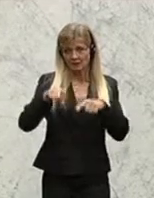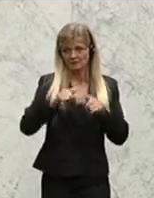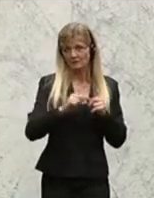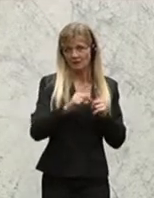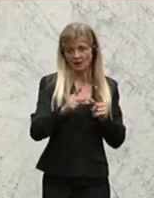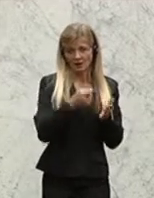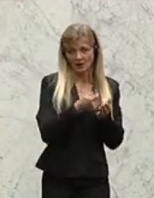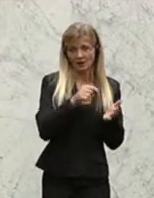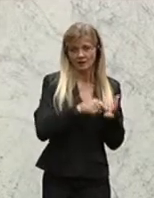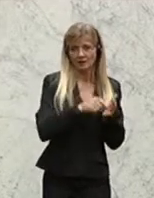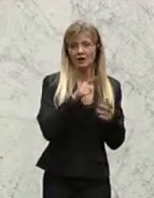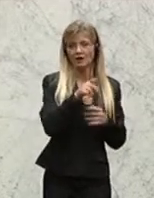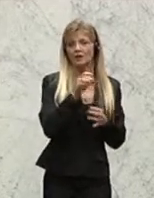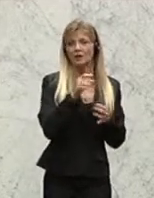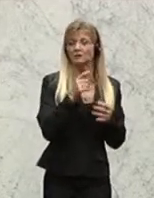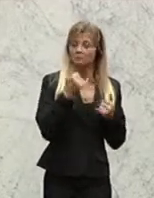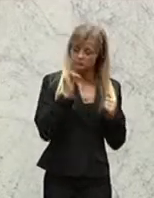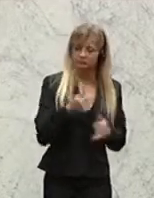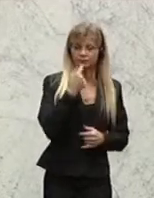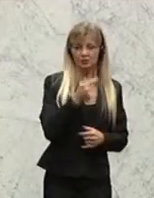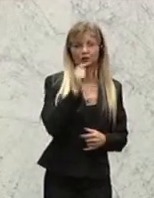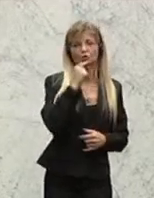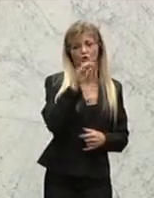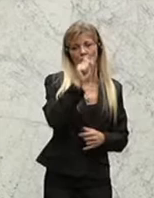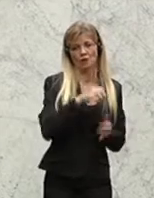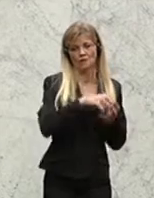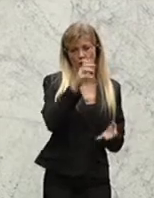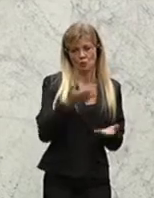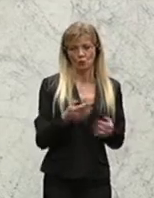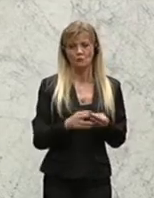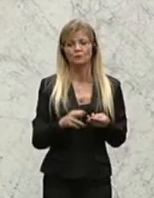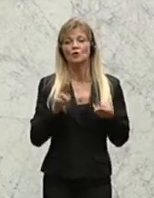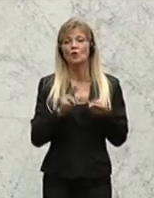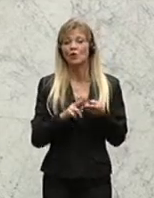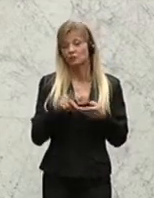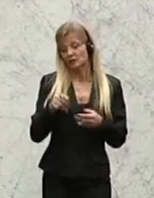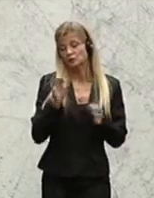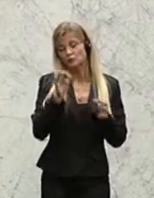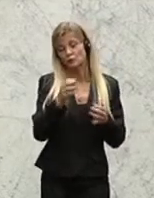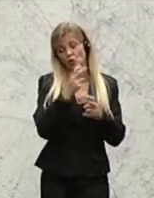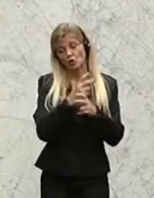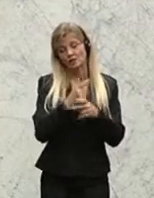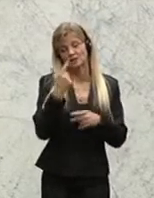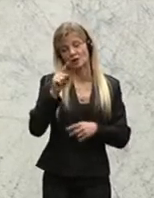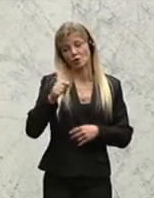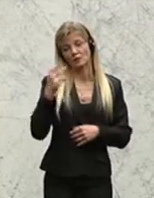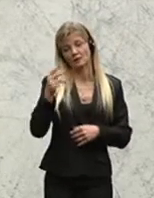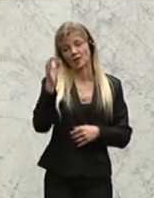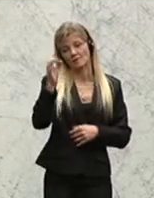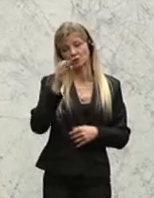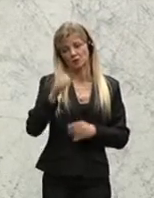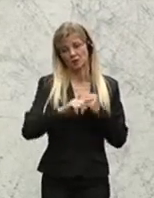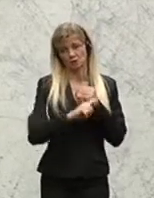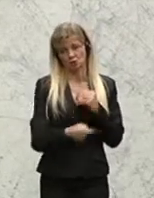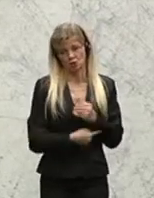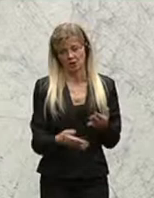Dies entspricht dem EU-Budgetanteil Österreichs von etwa 2,3%. Bundeskanzler Werner